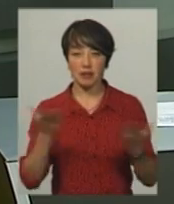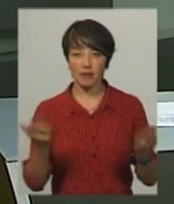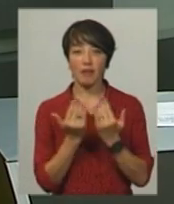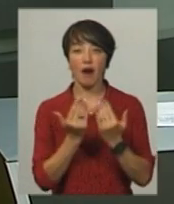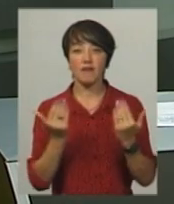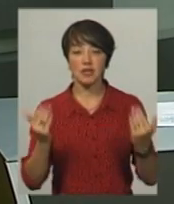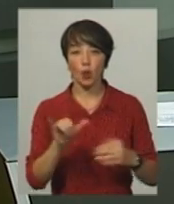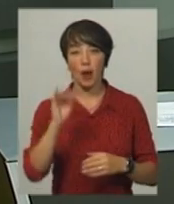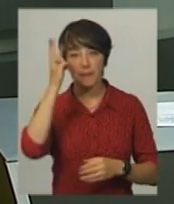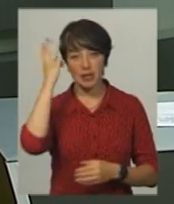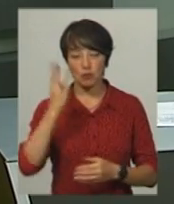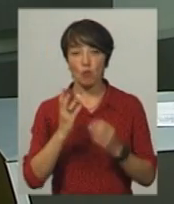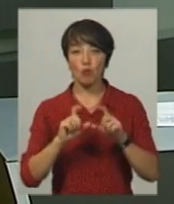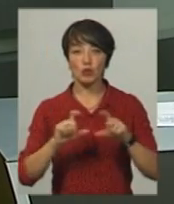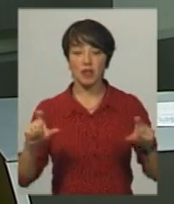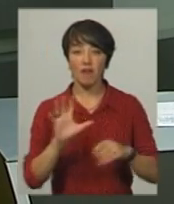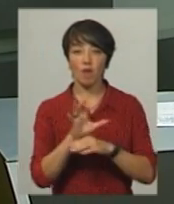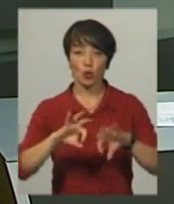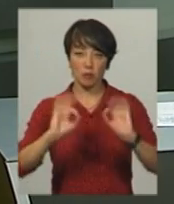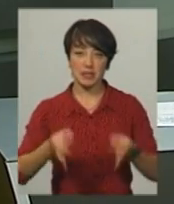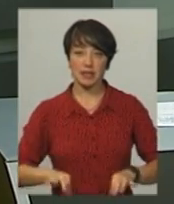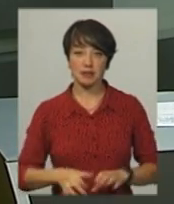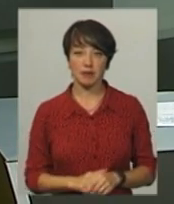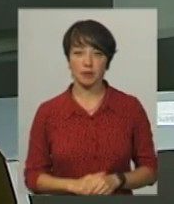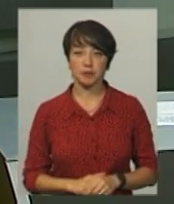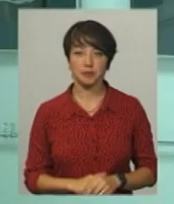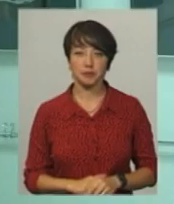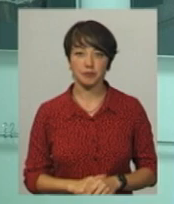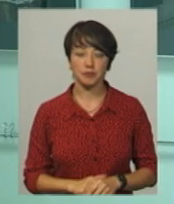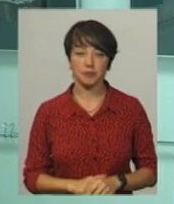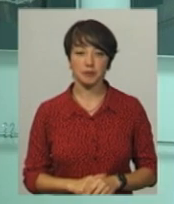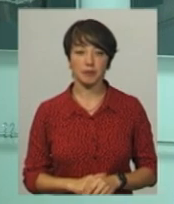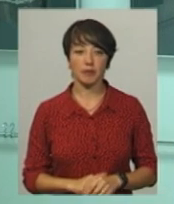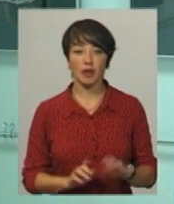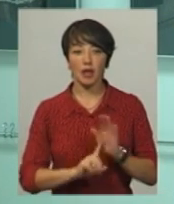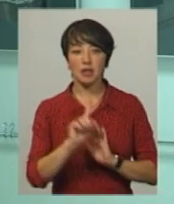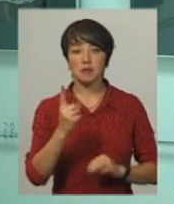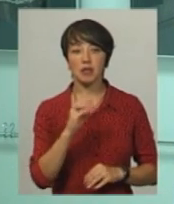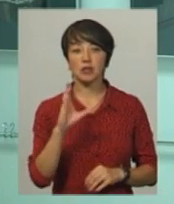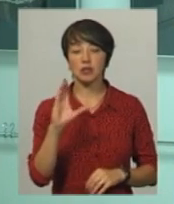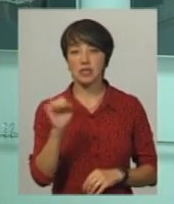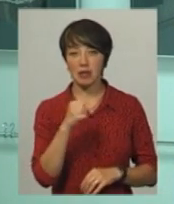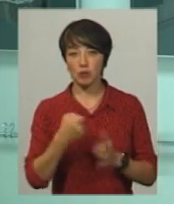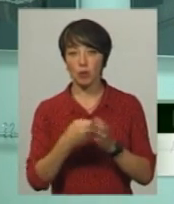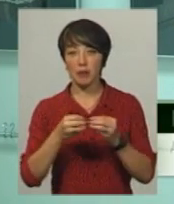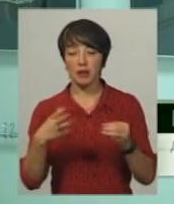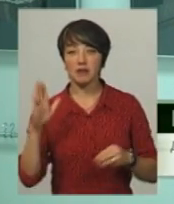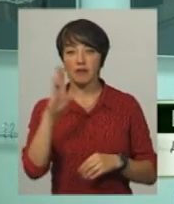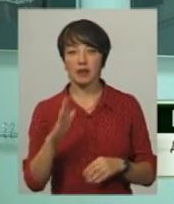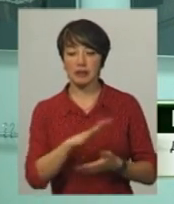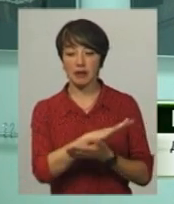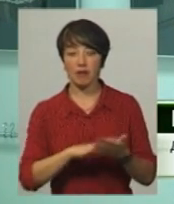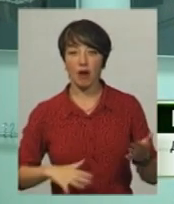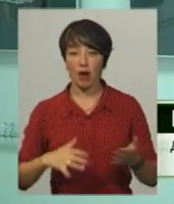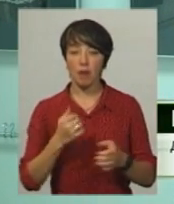на виставці у Хмельницькому музеї студії фотомистецтва. З 1 серпня по 15 вересня триває прийом